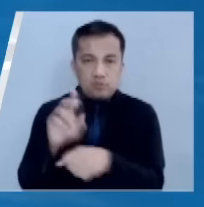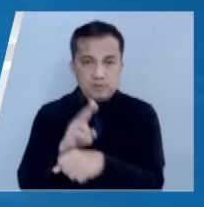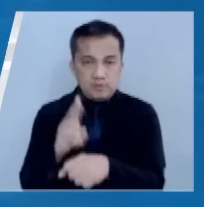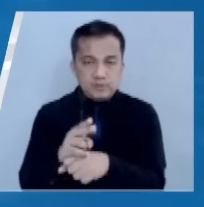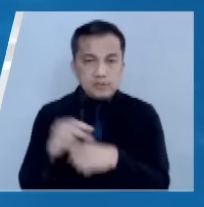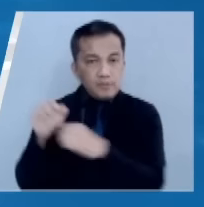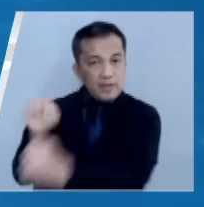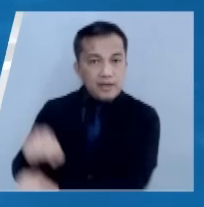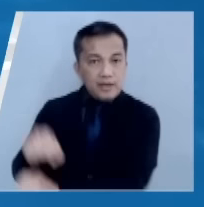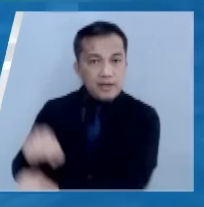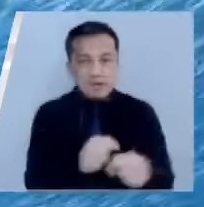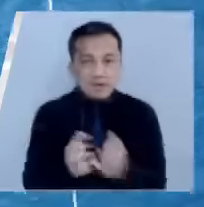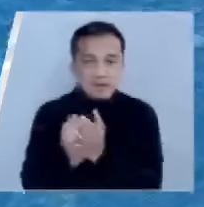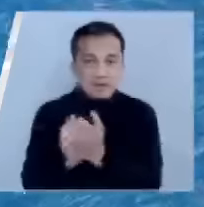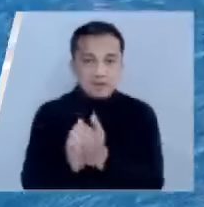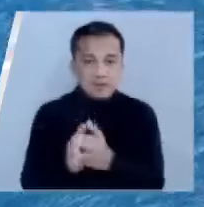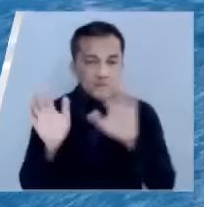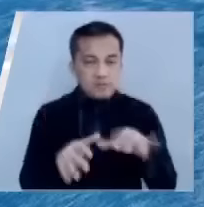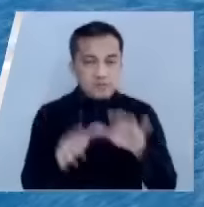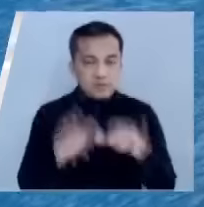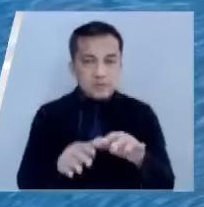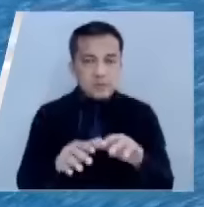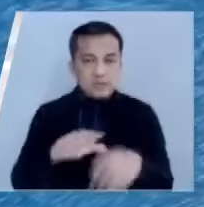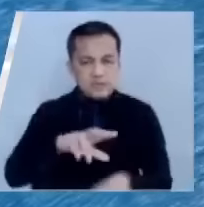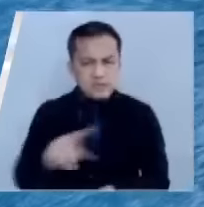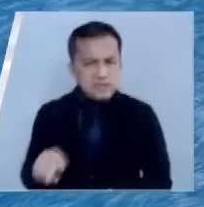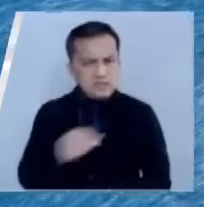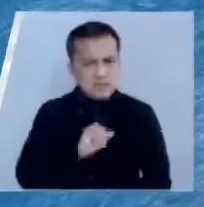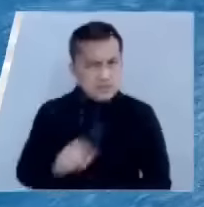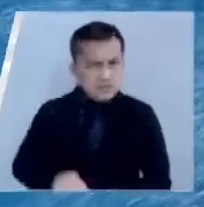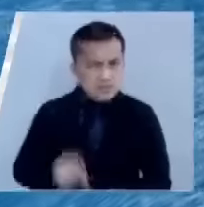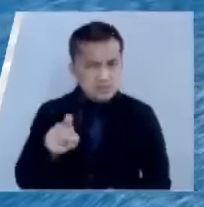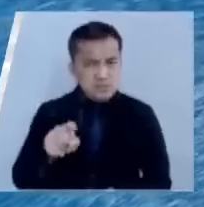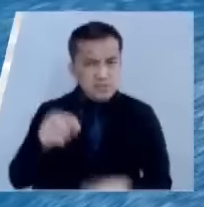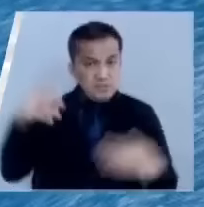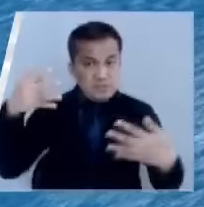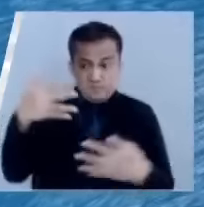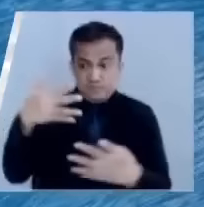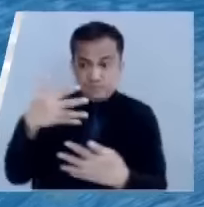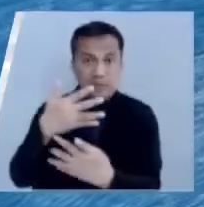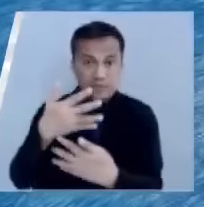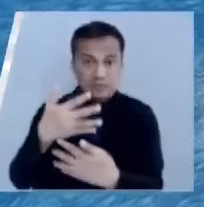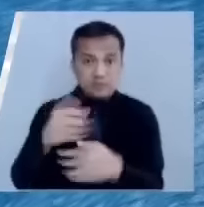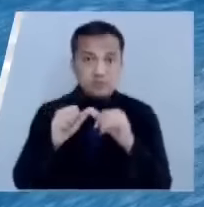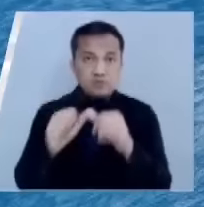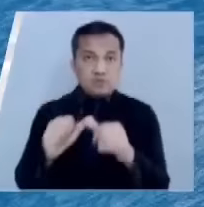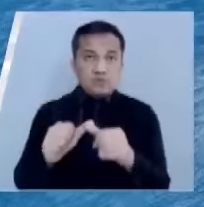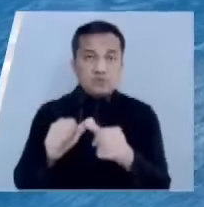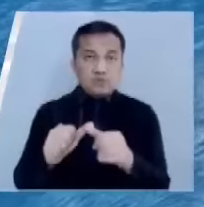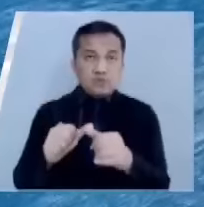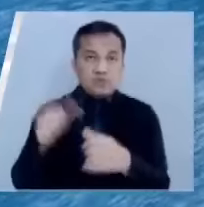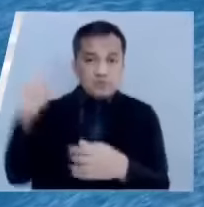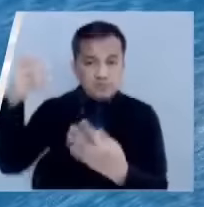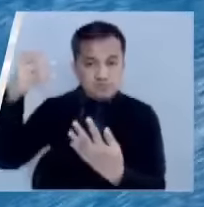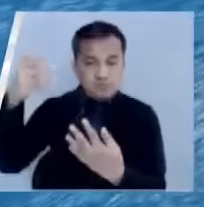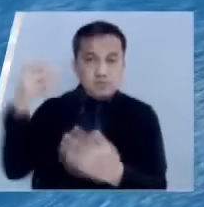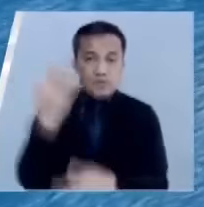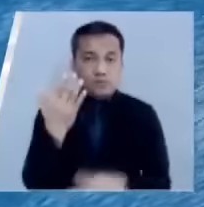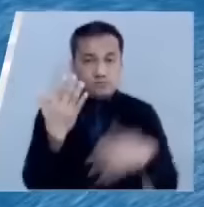mga ulang nagpabaha sa Cagayan at Isabela. Dulot pa rin ang shear line. Tuloy-tuloy rin ang paghihip ng amihan sa Extreme Northern